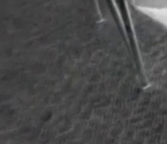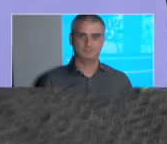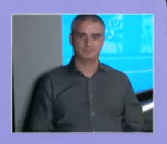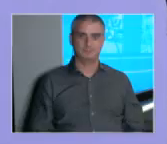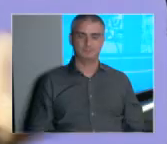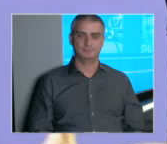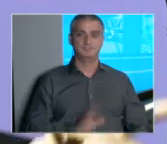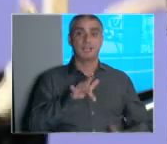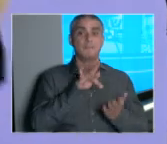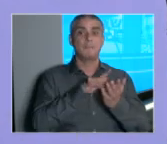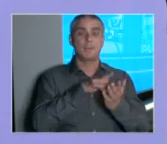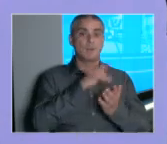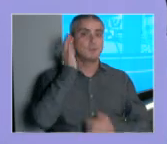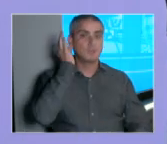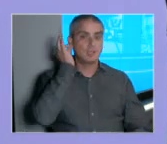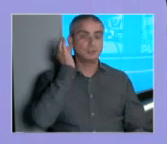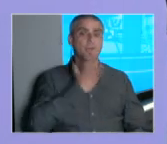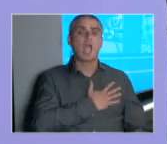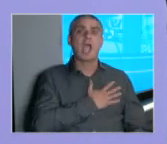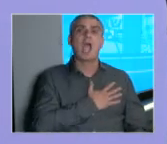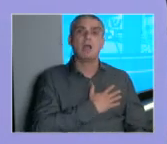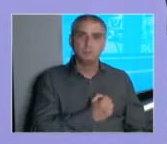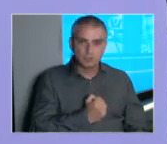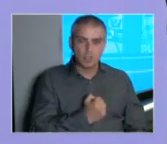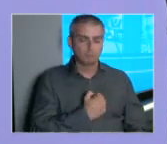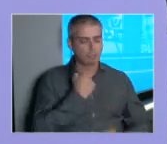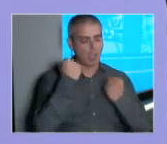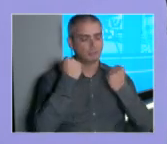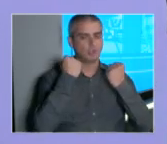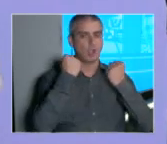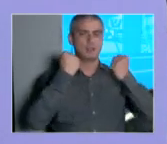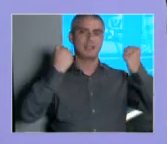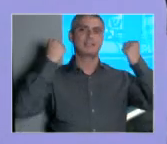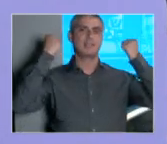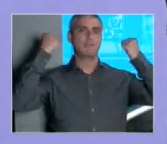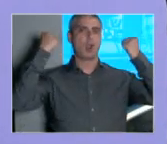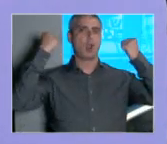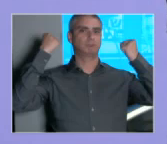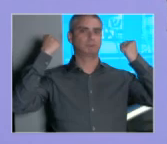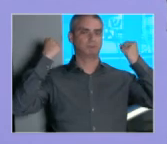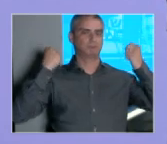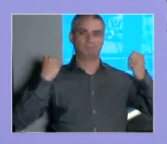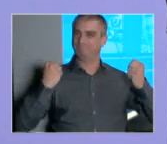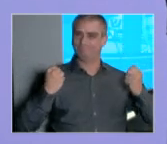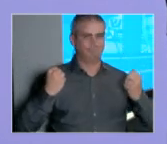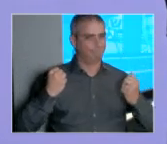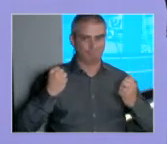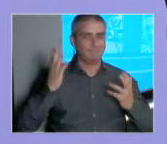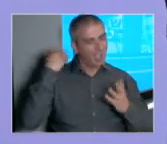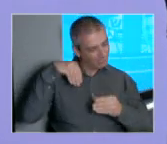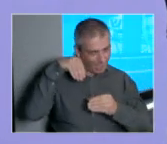גם מקומן של נשים אמיצות, נועזות וגיבורות חיל לא